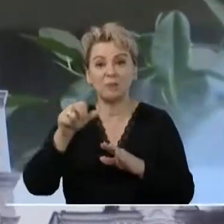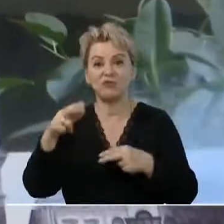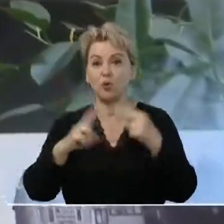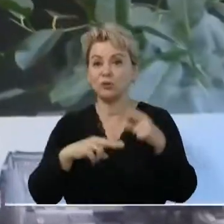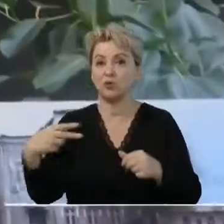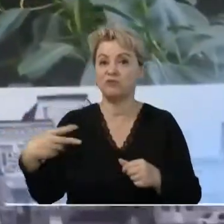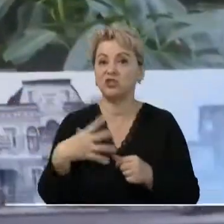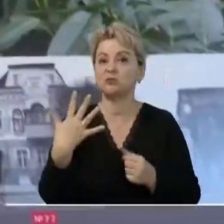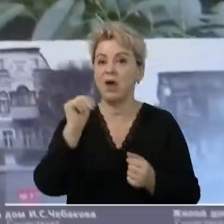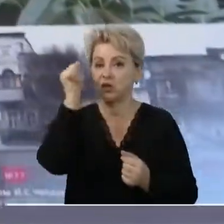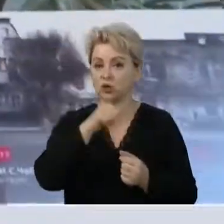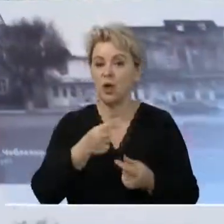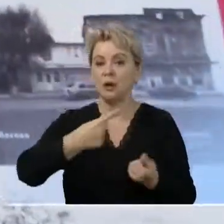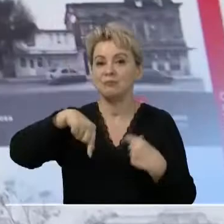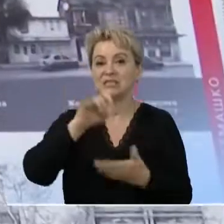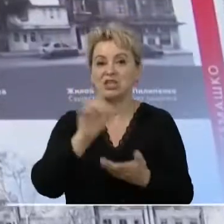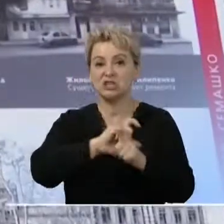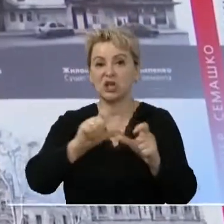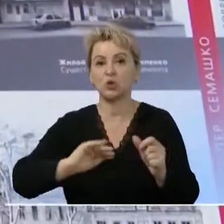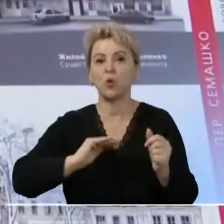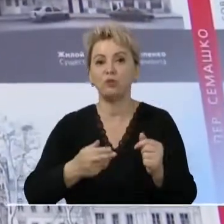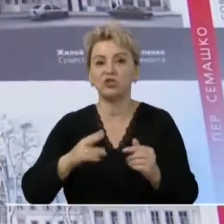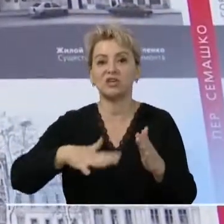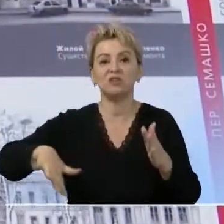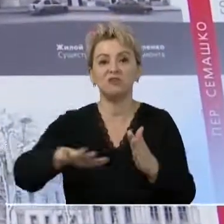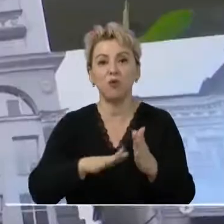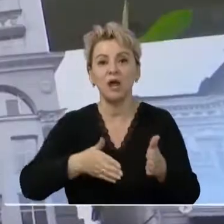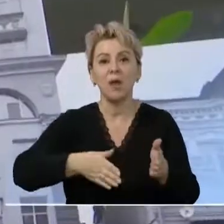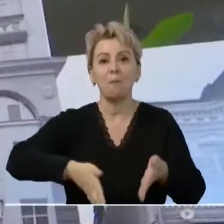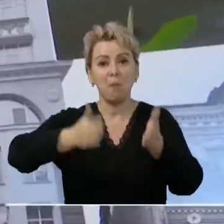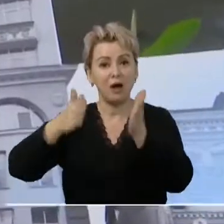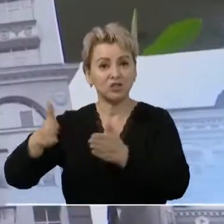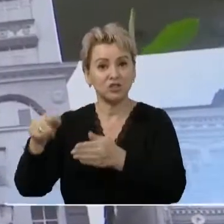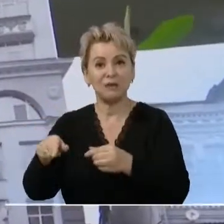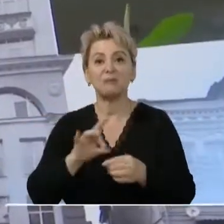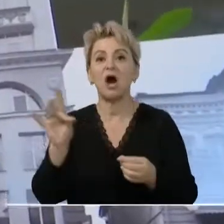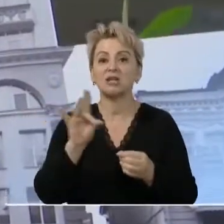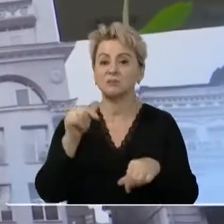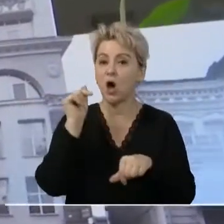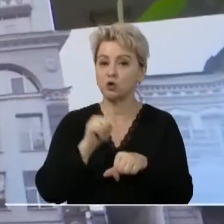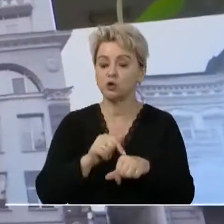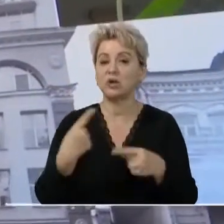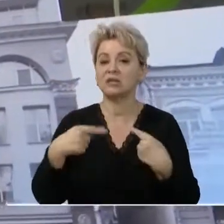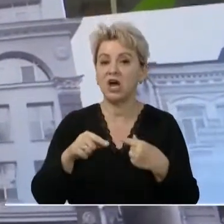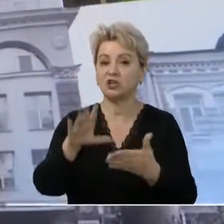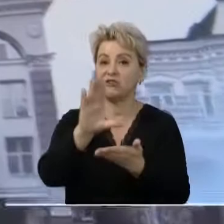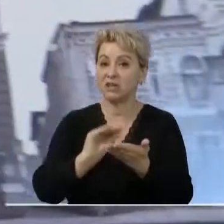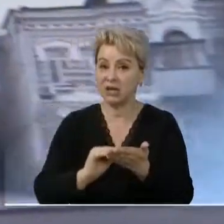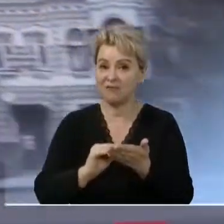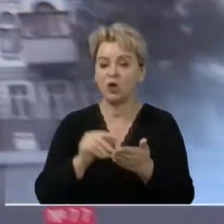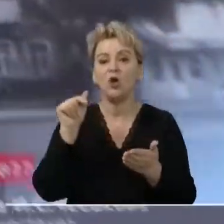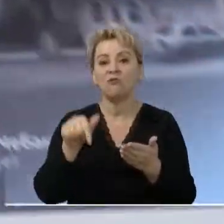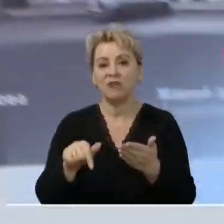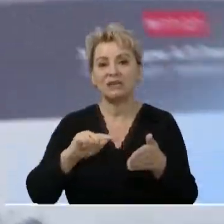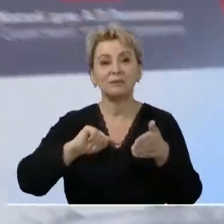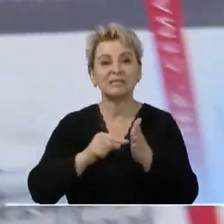возведенный в 2005-м бизнес-центр «Купеческий двор» с башнями-близнецами. Их внушительный размер ощущаешь даже на фотопанораме. В этом-то